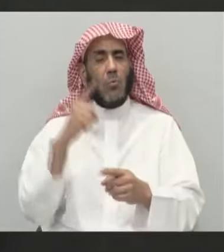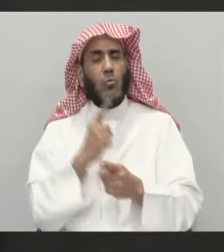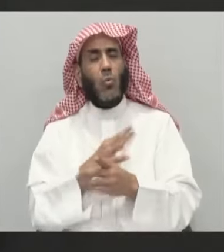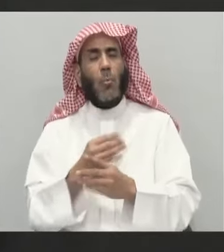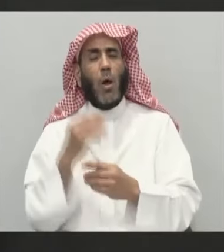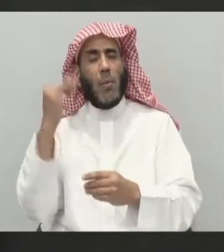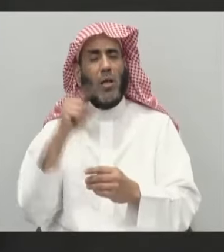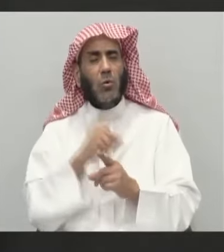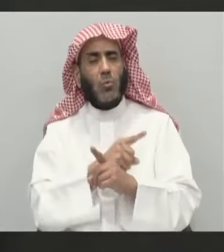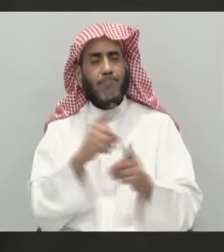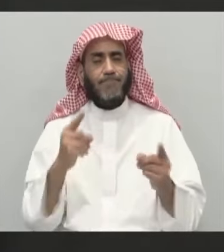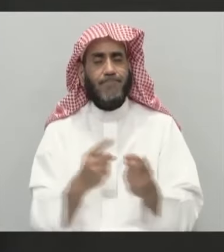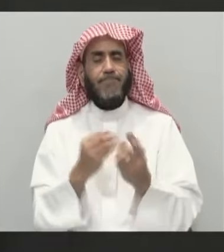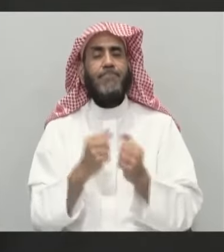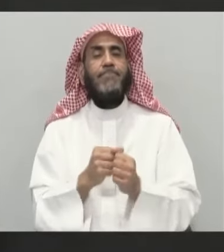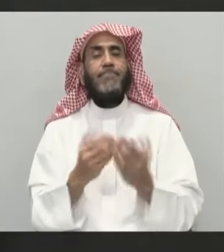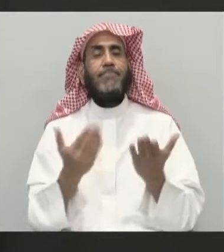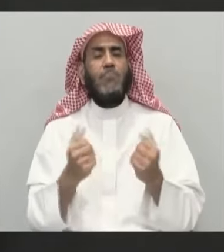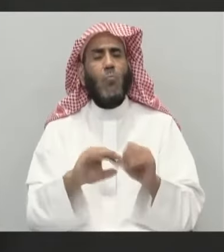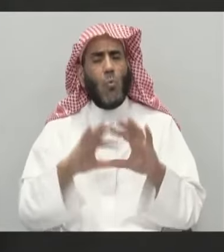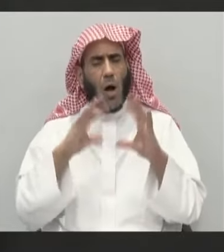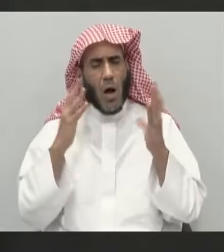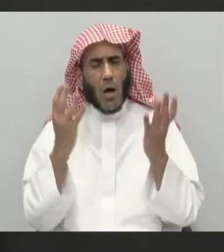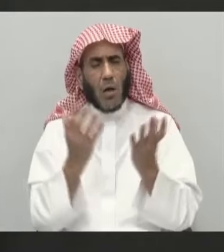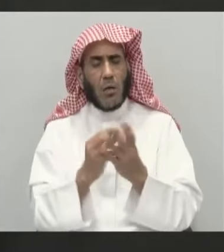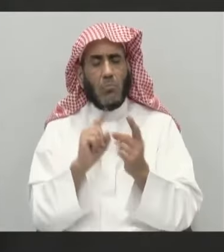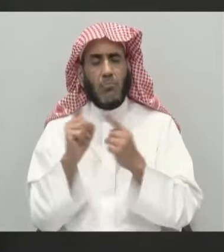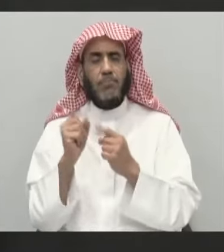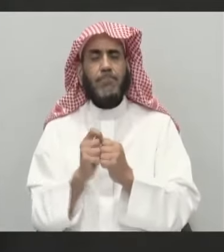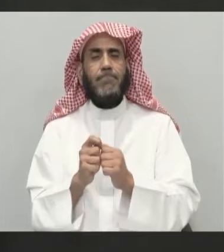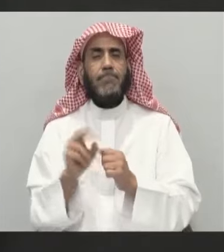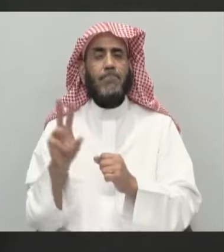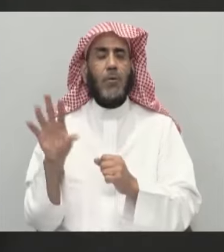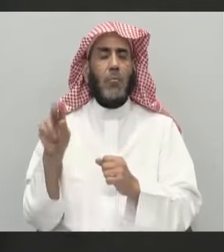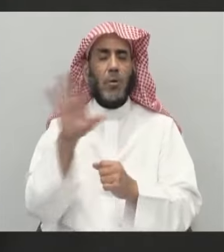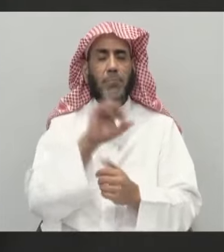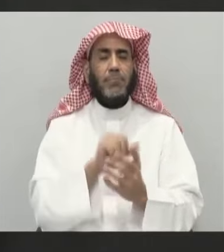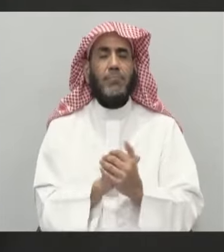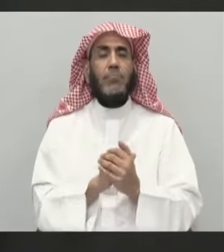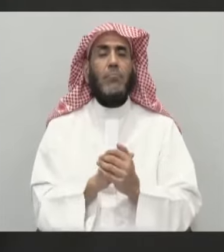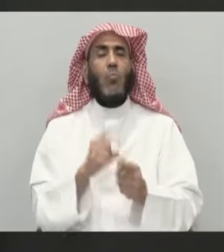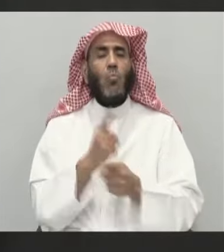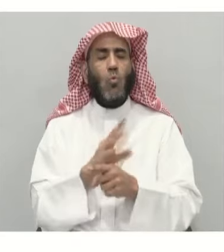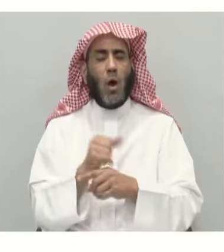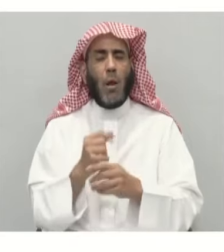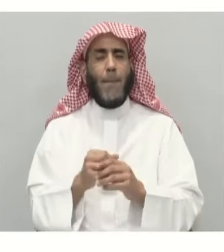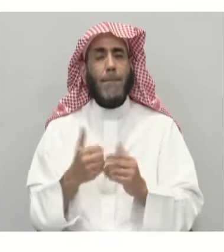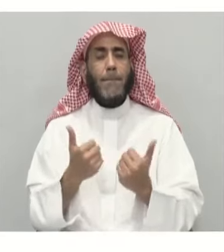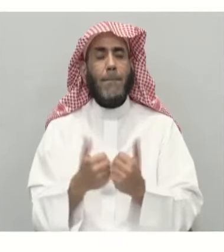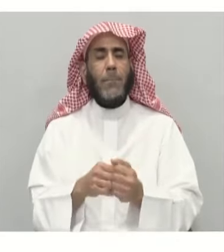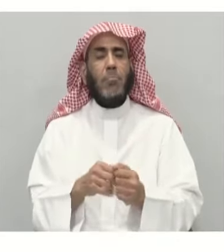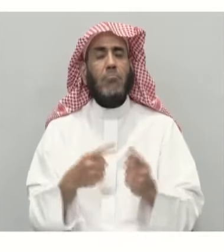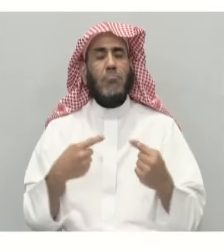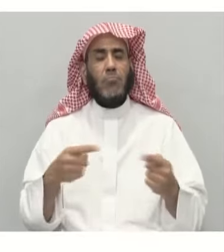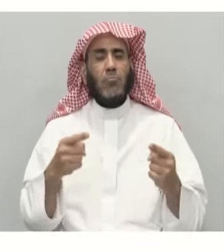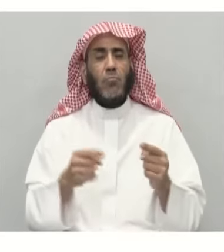زميلاتك ومعلمات ان تاتوا باكثر مما ترونه من هذه الامثله مستمرون